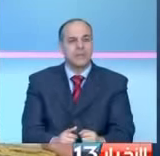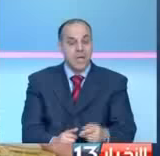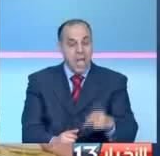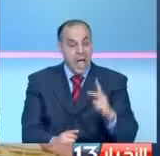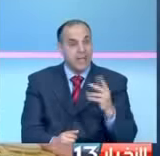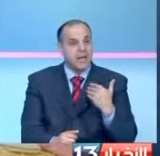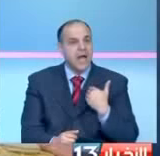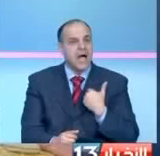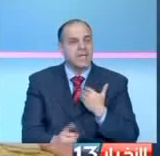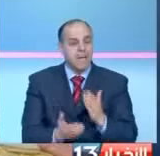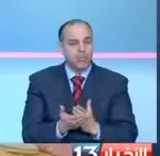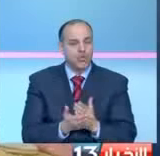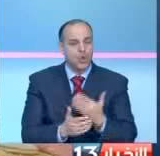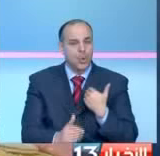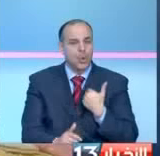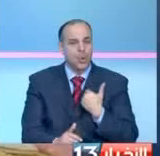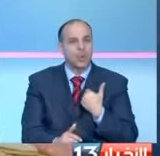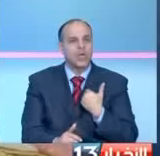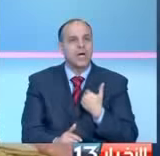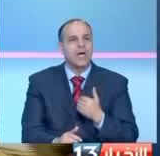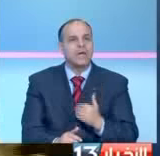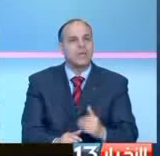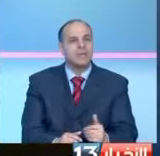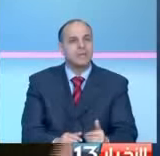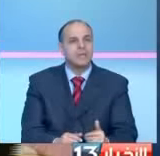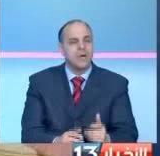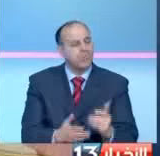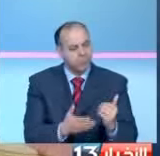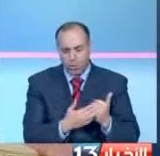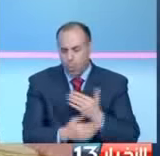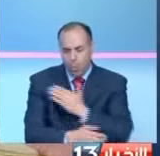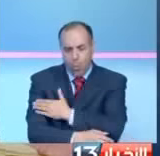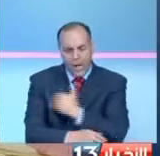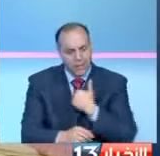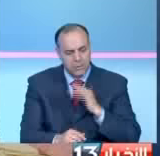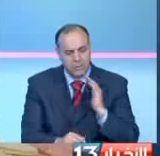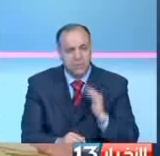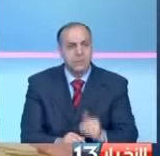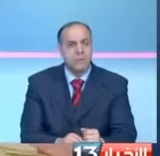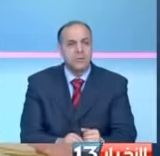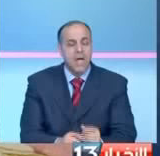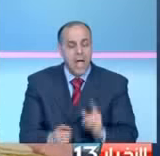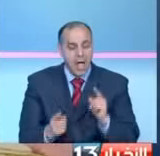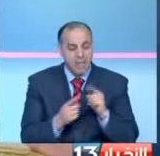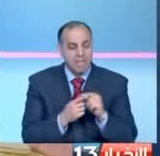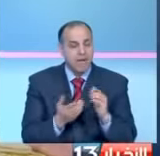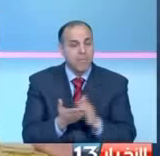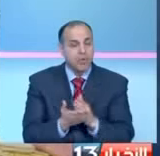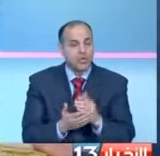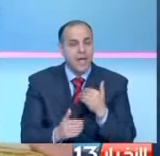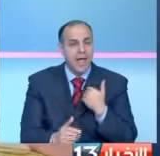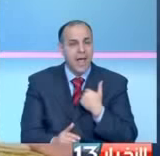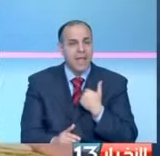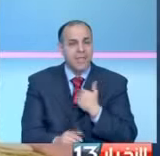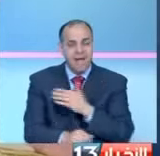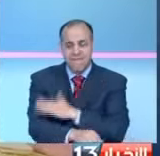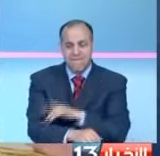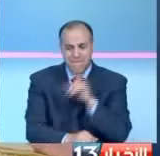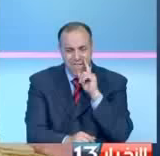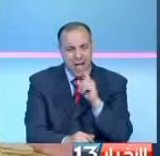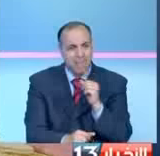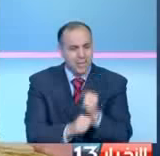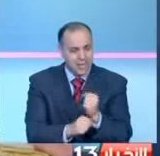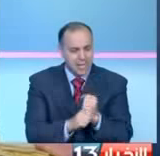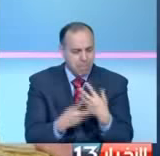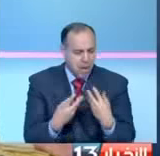أكثر حاجة زادة في المشروع نتاعنا هو اسمه حرفتي في يدي، حد ما يعمل عليا مزية. الغاية من المشروع حتى الحرفيات أنهم